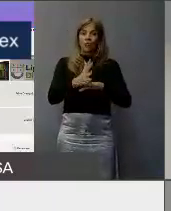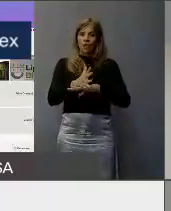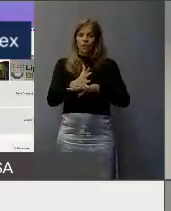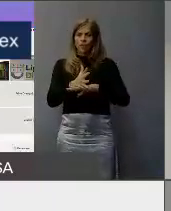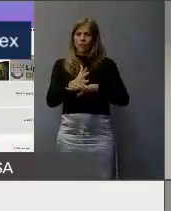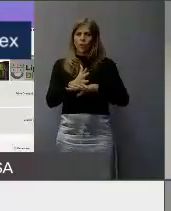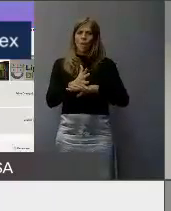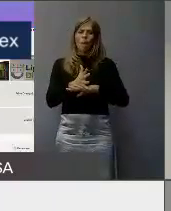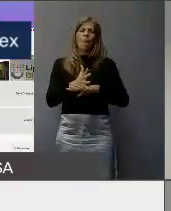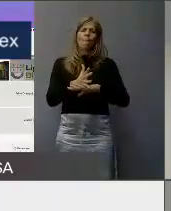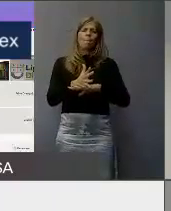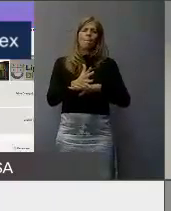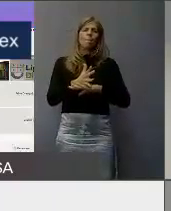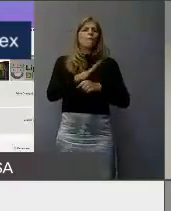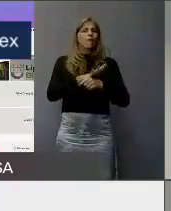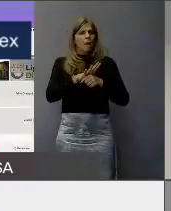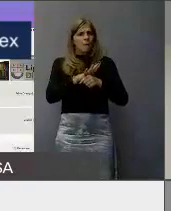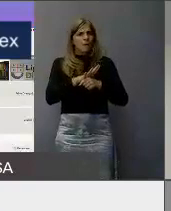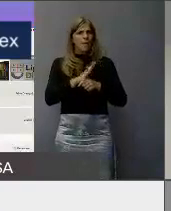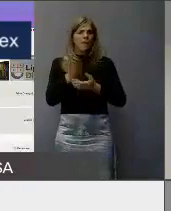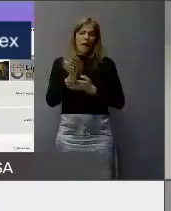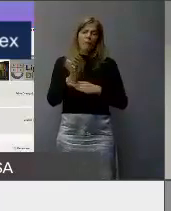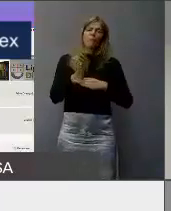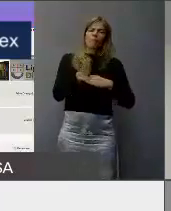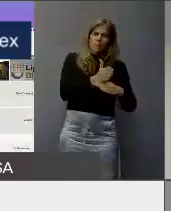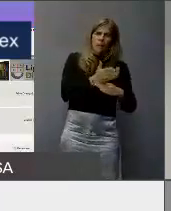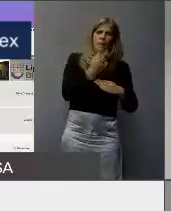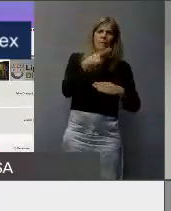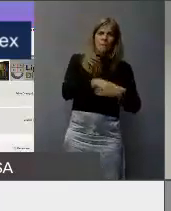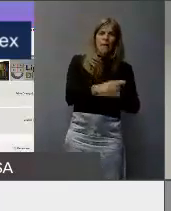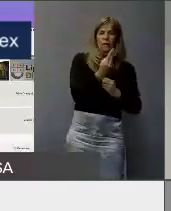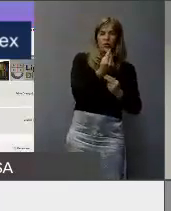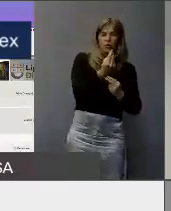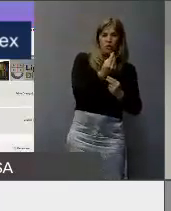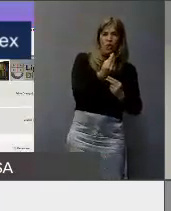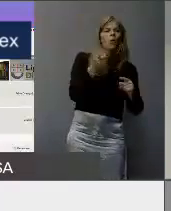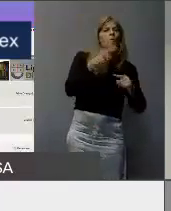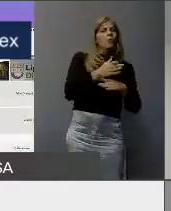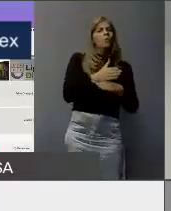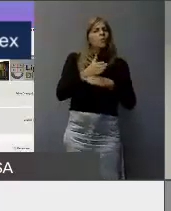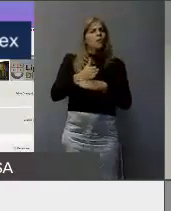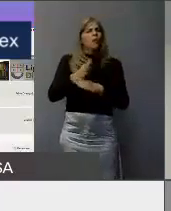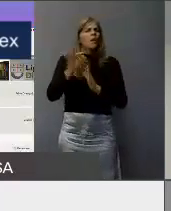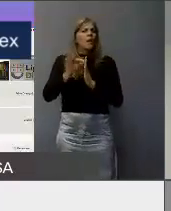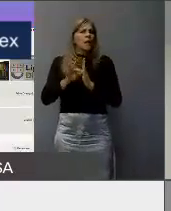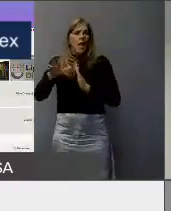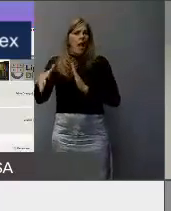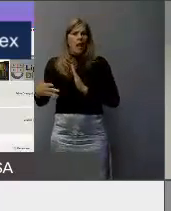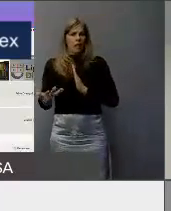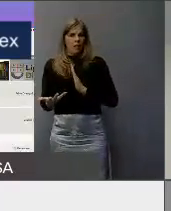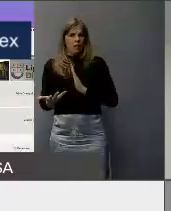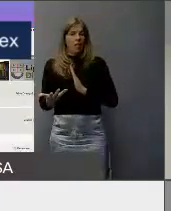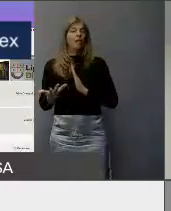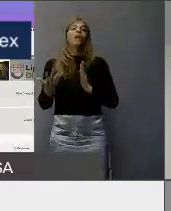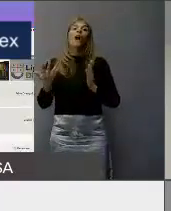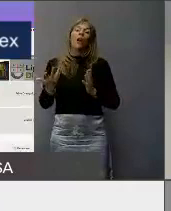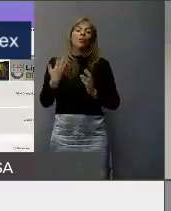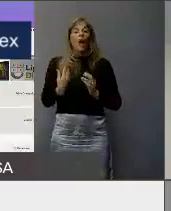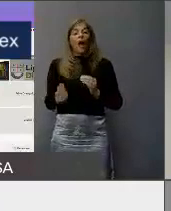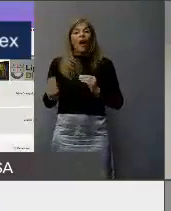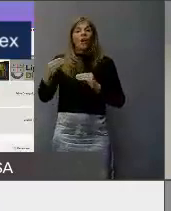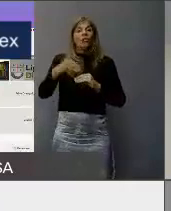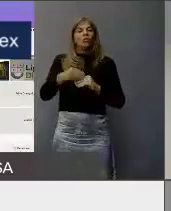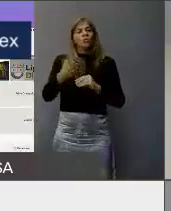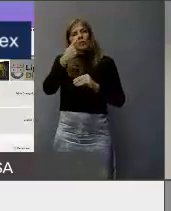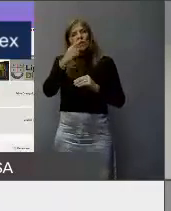nuoto pre abito e del reddito de lise anche ad altri soggetti quindi si aggiunge una garanzia a tutte quelle famiglie